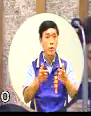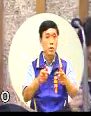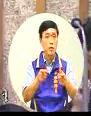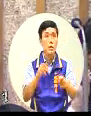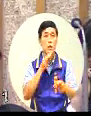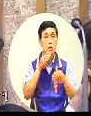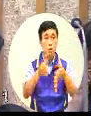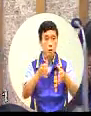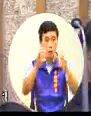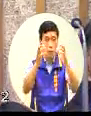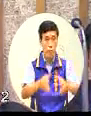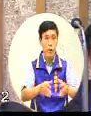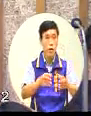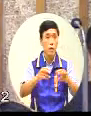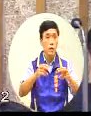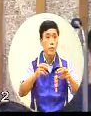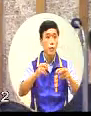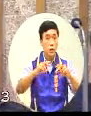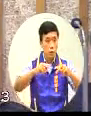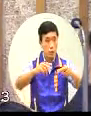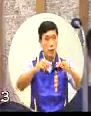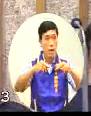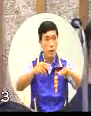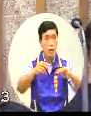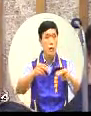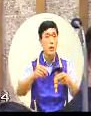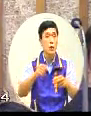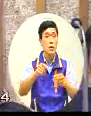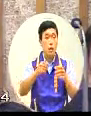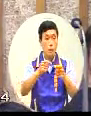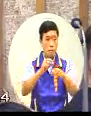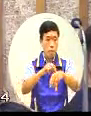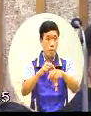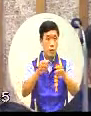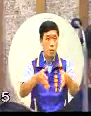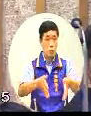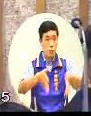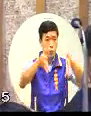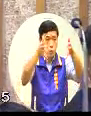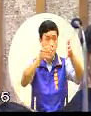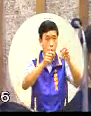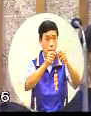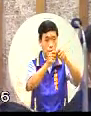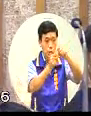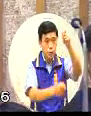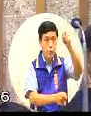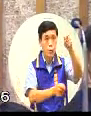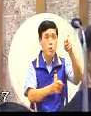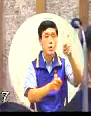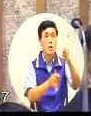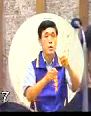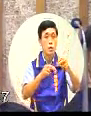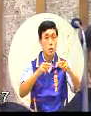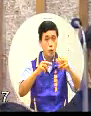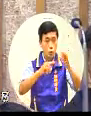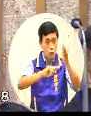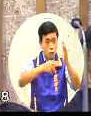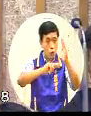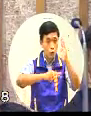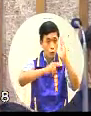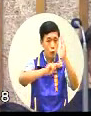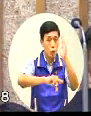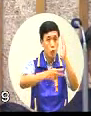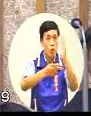建、修建、细建，拉皮只是表面上的一个修饰，哦，所以拉皮不属于建筑法